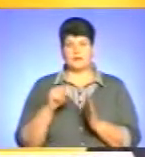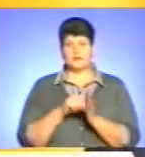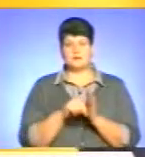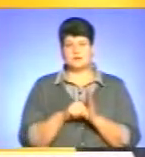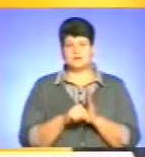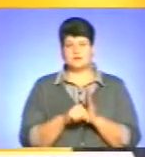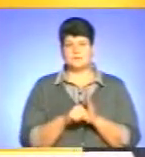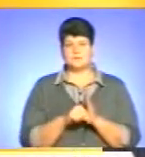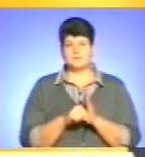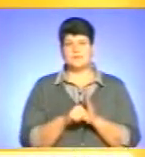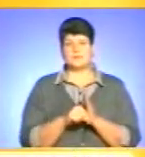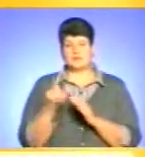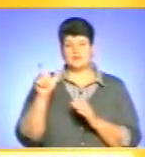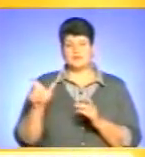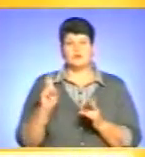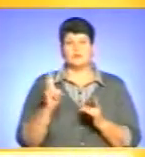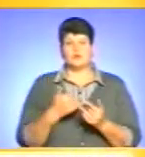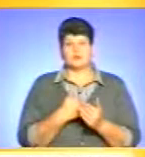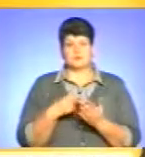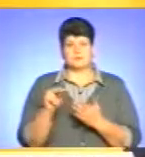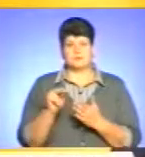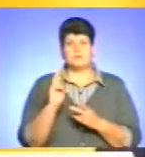скажімо, претендент на квартиру, так?